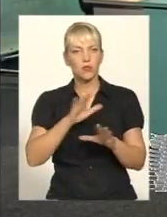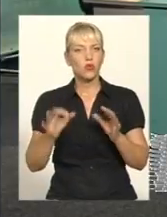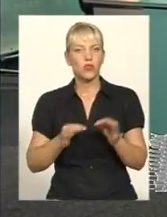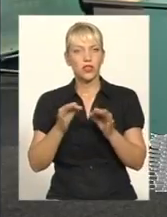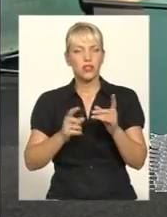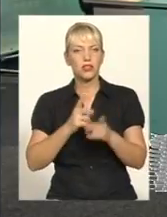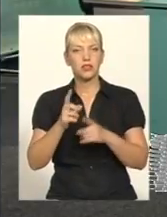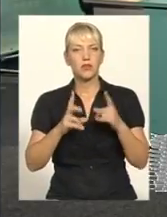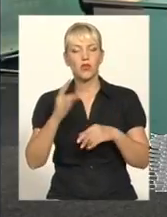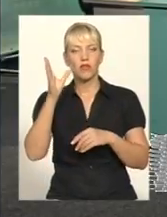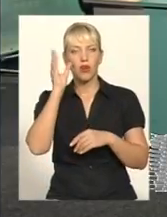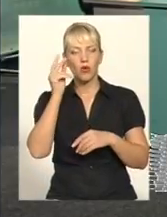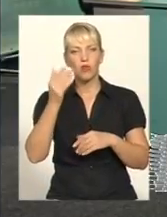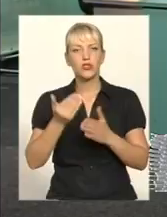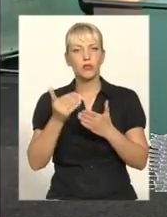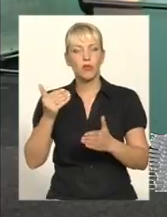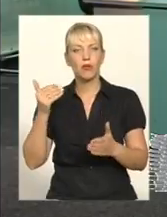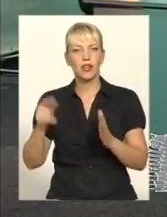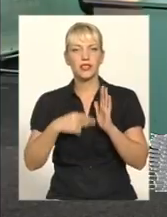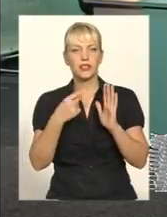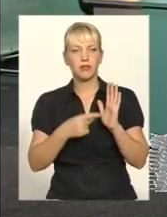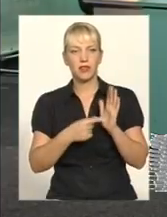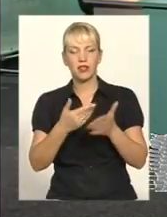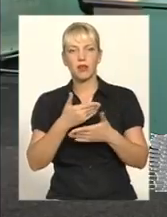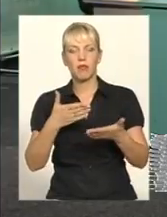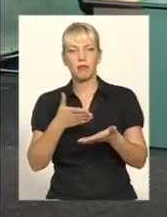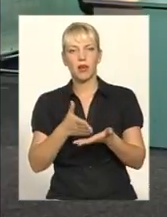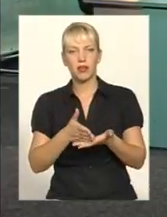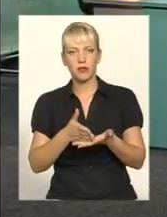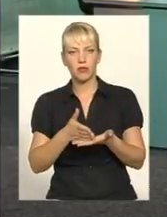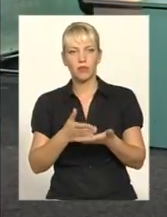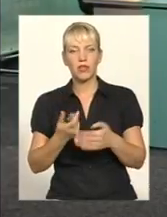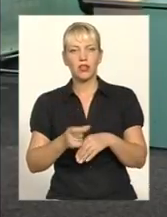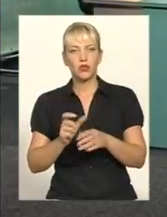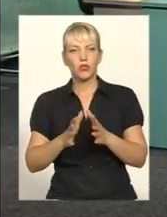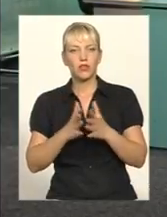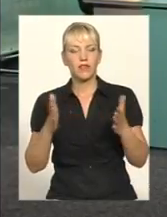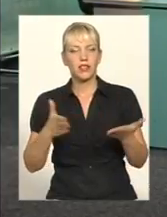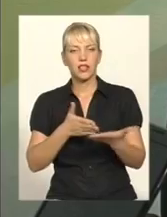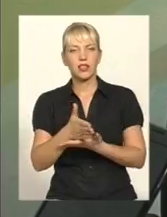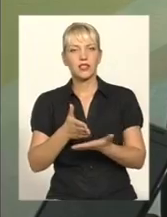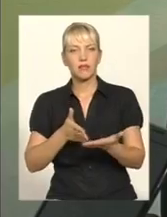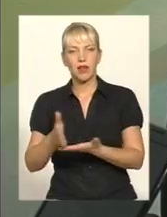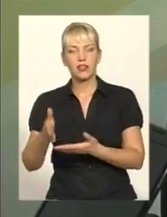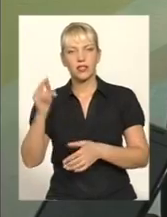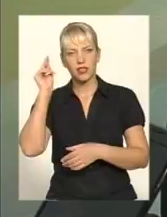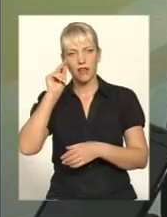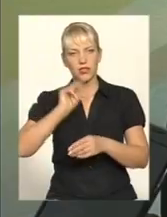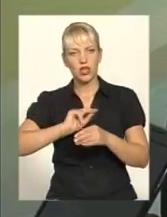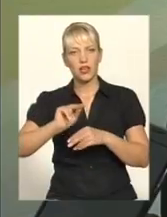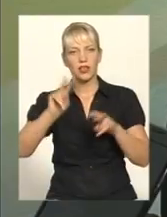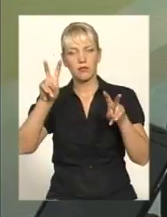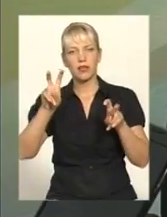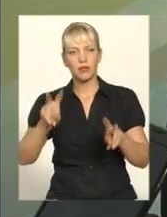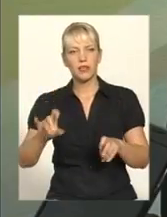але враховуючи попереднє запитання, ми маємо дуже великий спектр навчальних предметів, курсів за